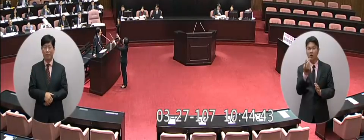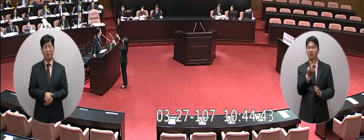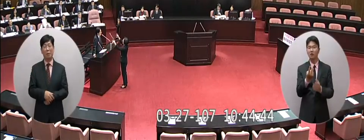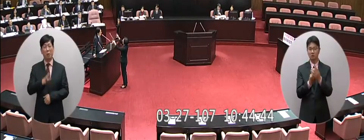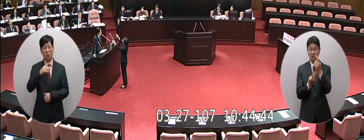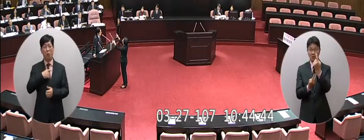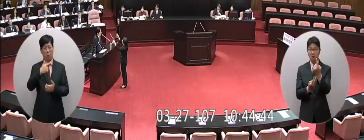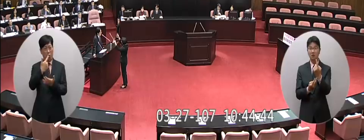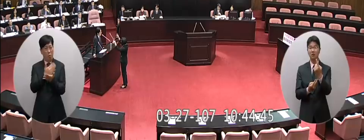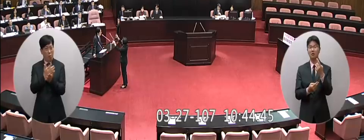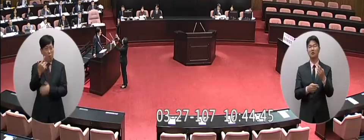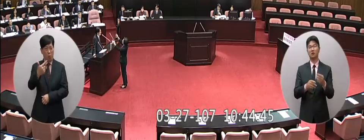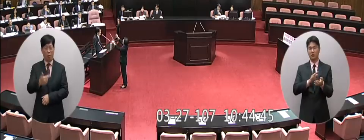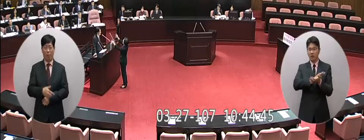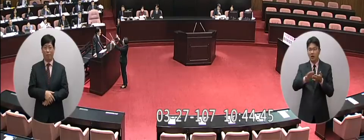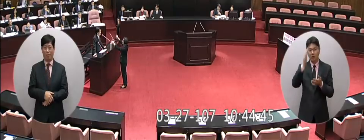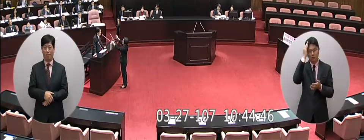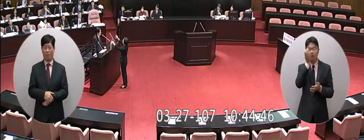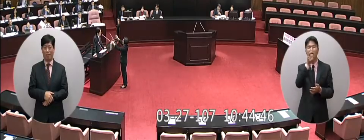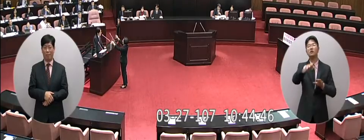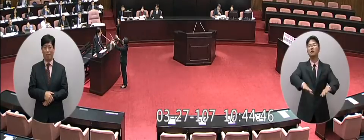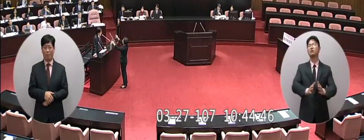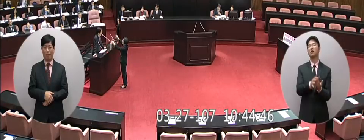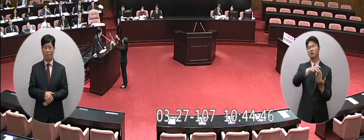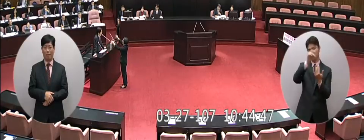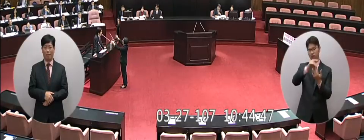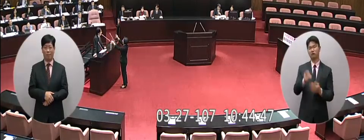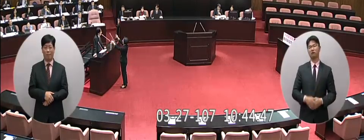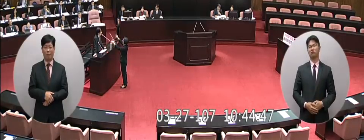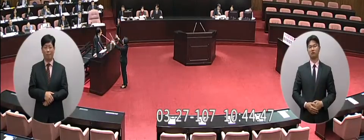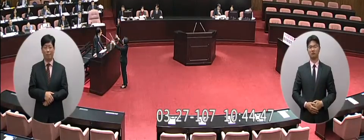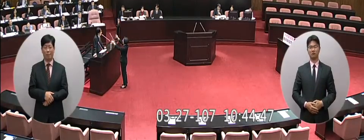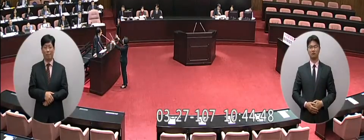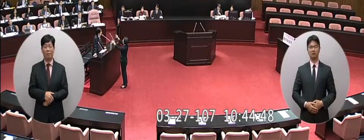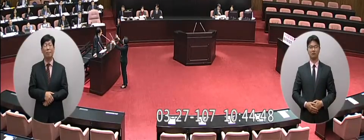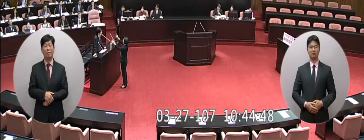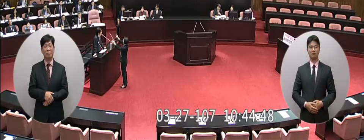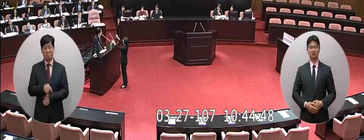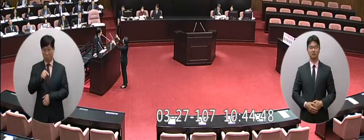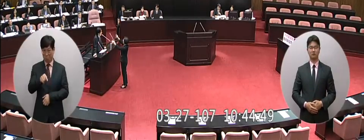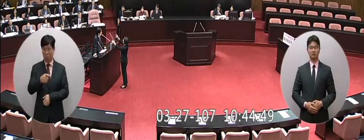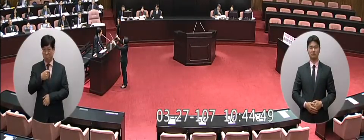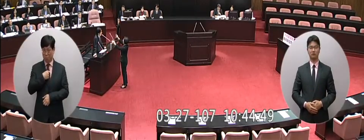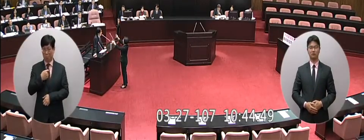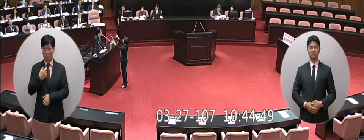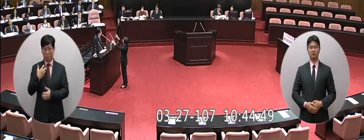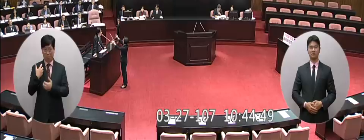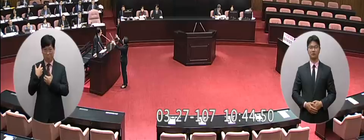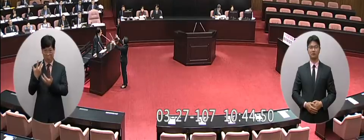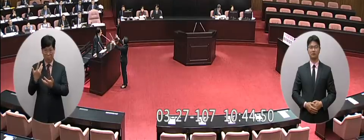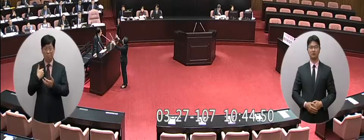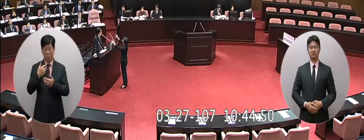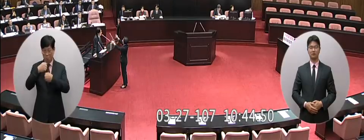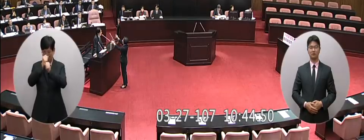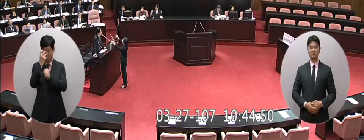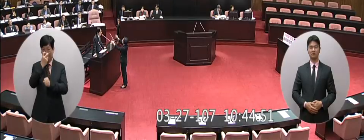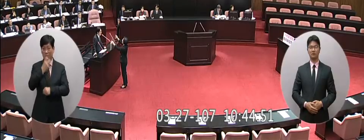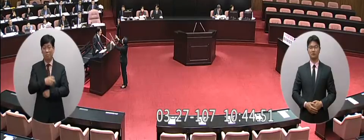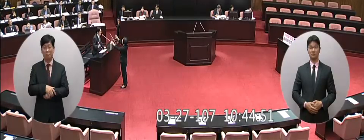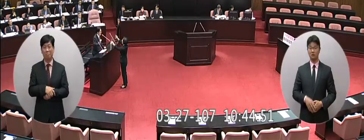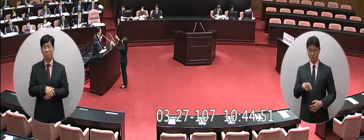啊、 因为煤有六种、欸、 哪个是你干净的煤？没关系， 这个、哦、要去检验